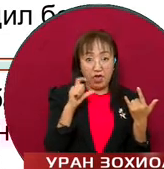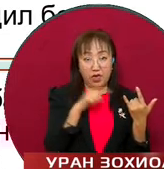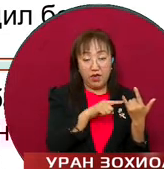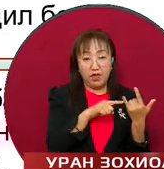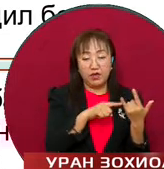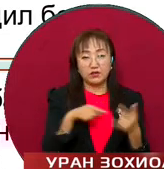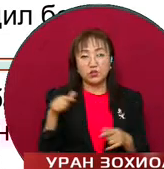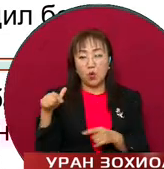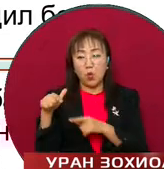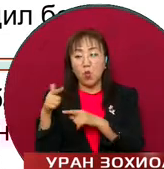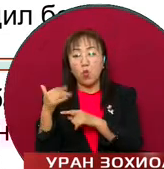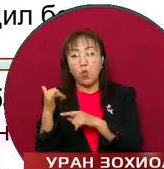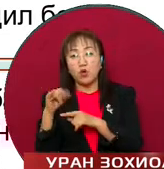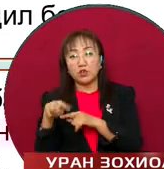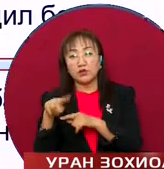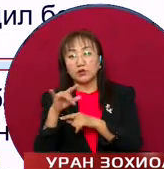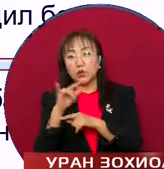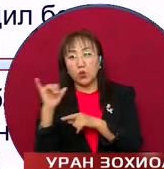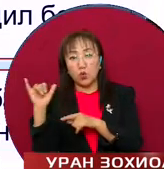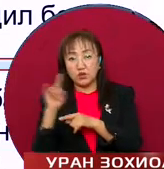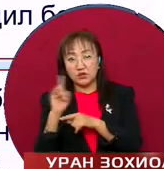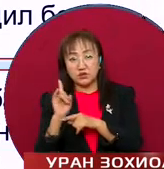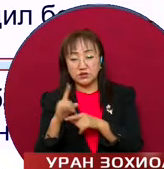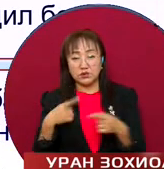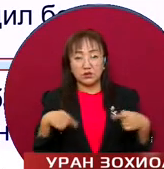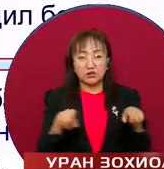За дэвтэртэй тэмдэглэж аваарай хүүхдүүд.